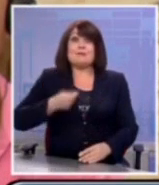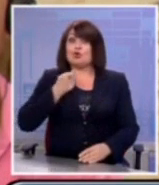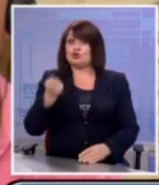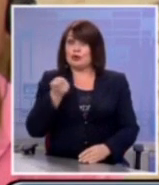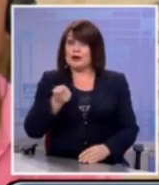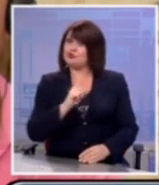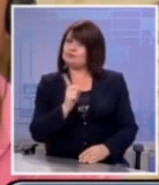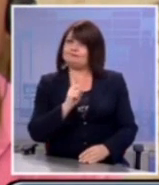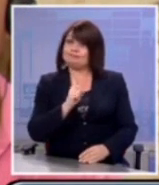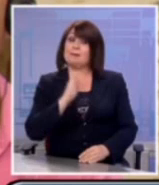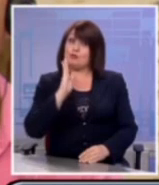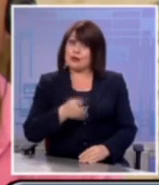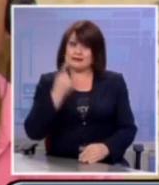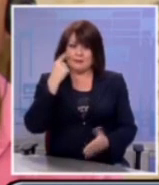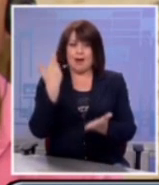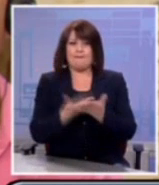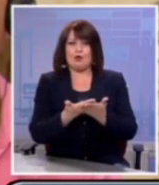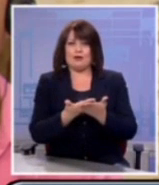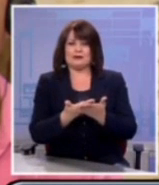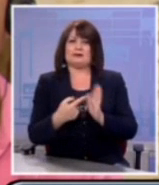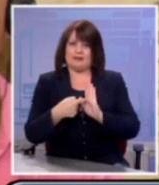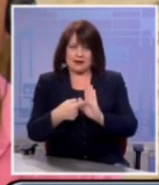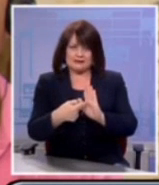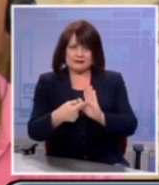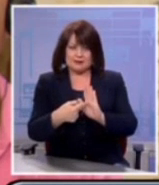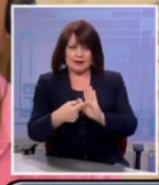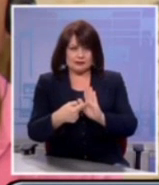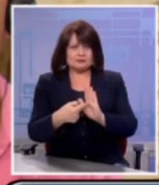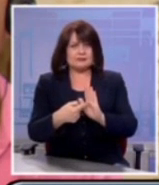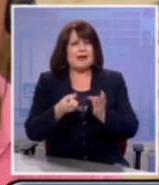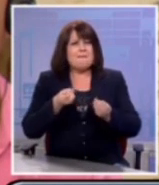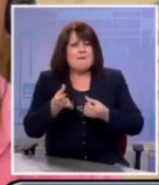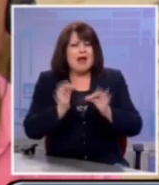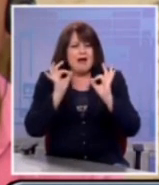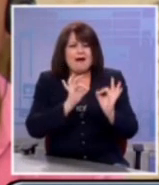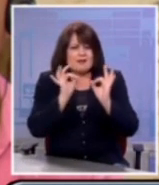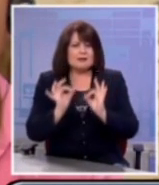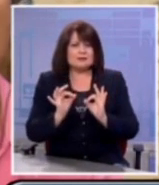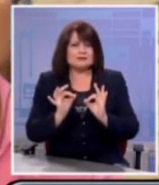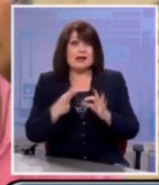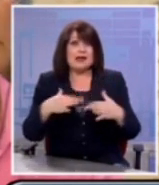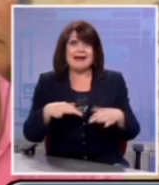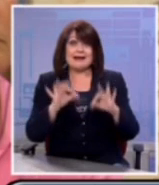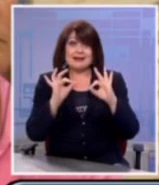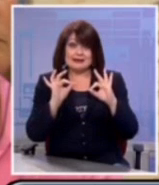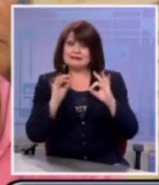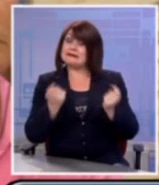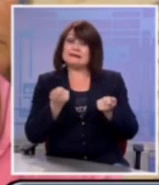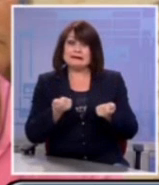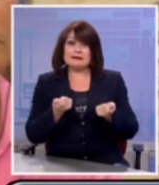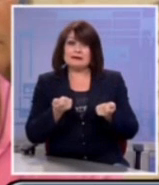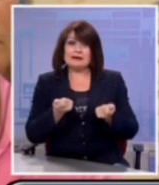ενώ μπορέσαμε να αποδείξουμε με μαθηματικό τρόπο ότι καταρχάς πρόκειται